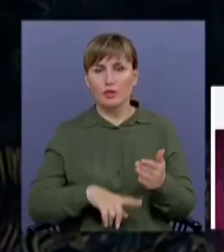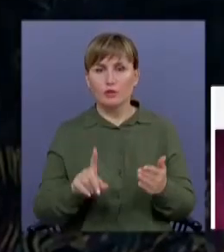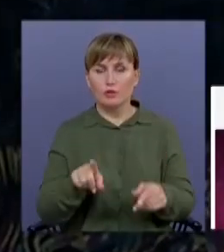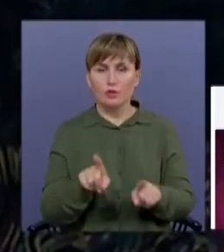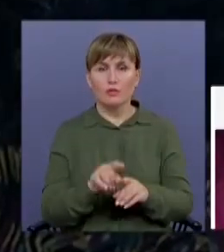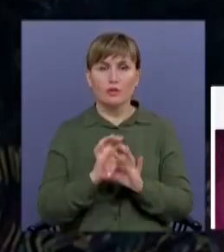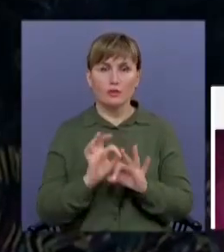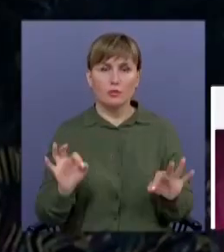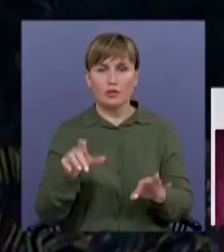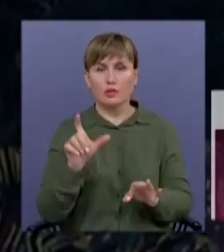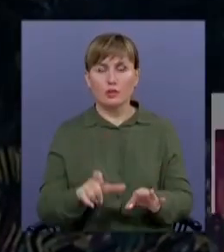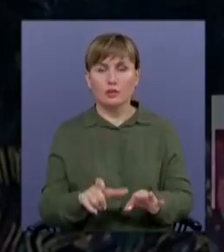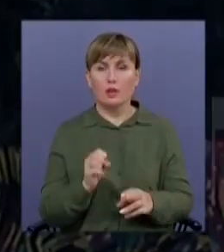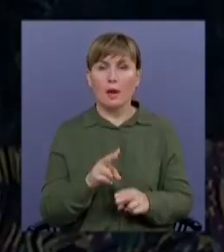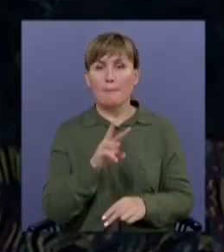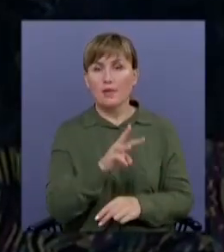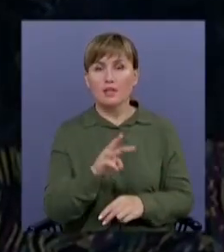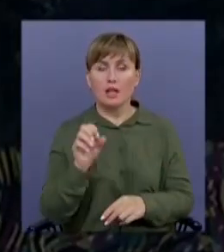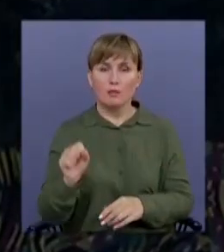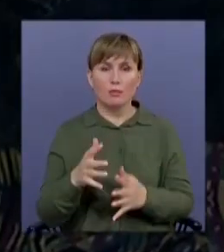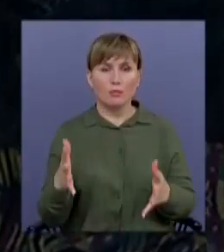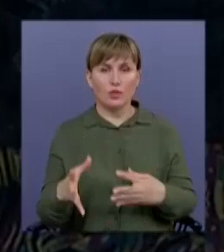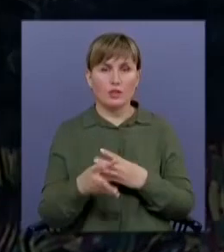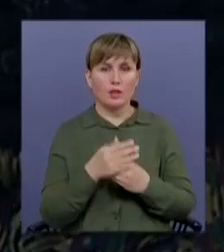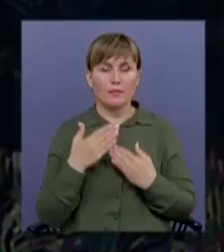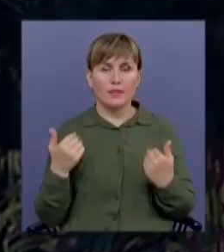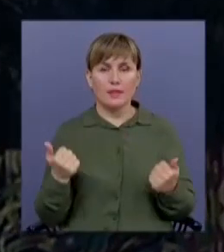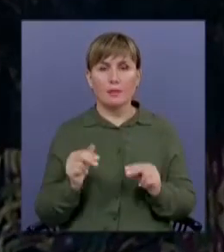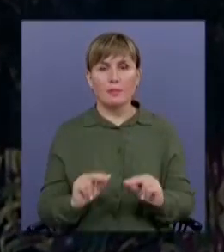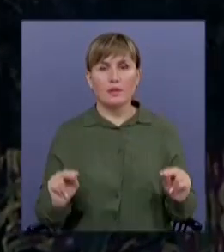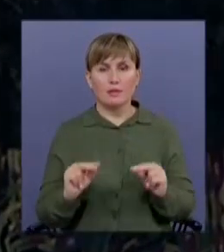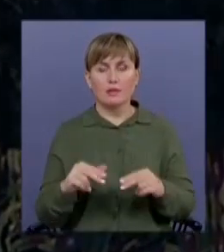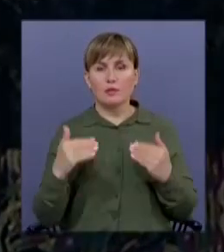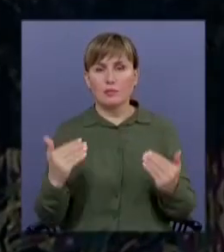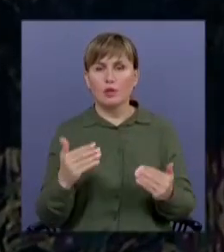такого замечательного человека, как Марзия Айтбаевна, больше с нами нет. Педагог